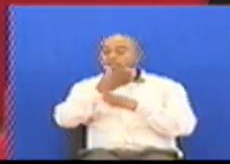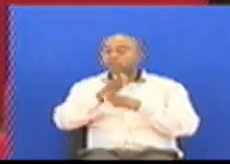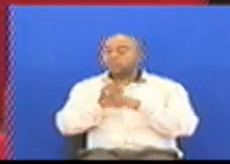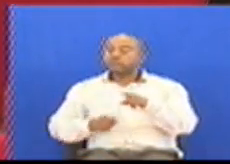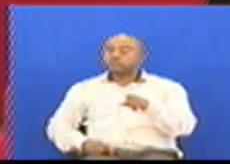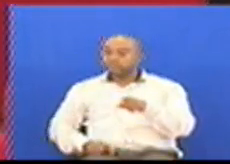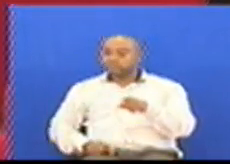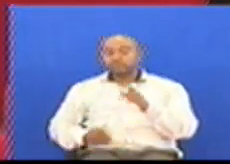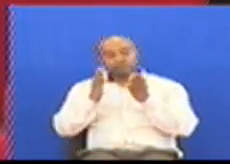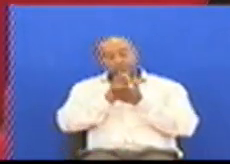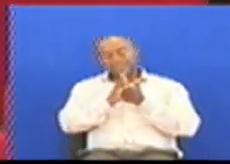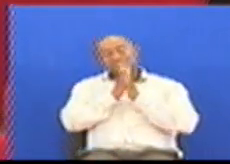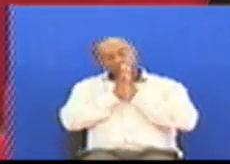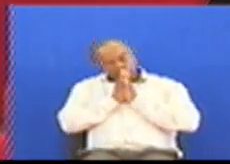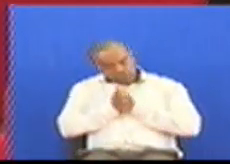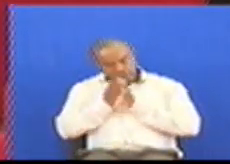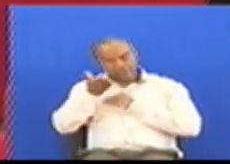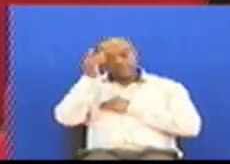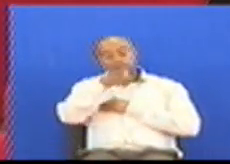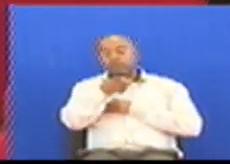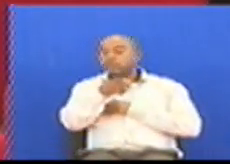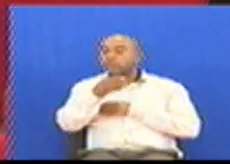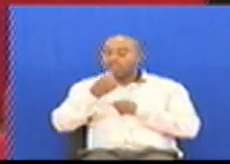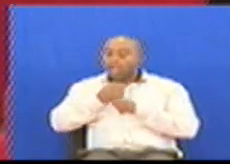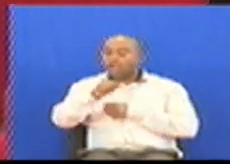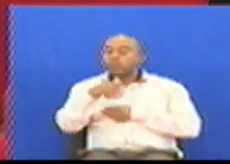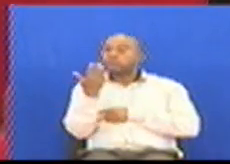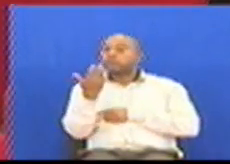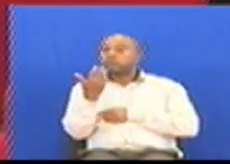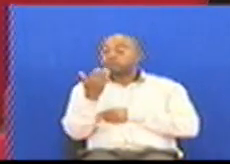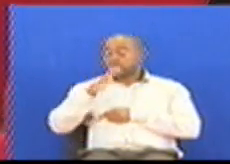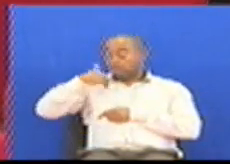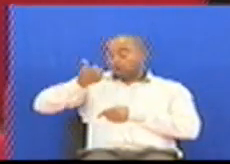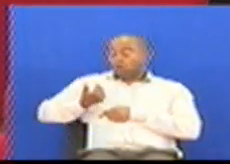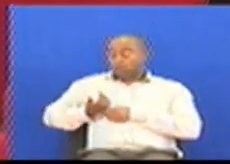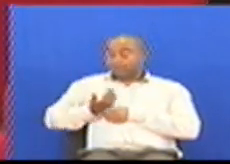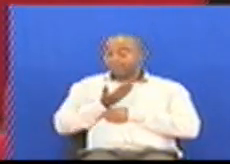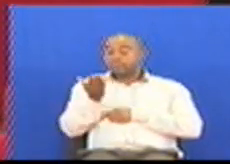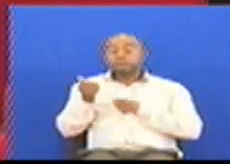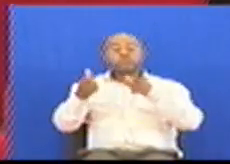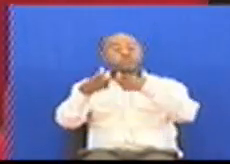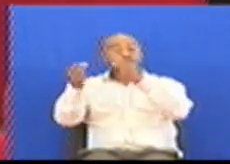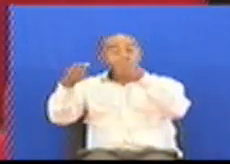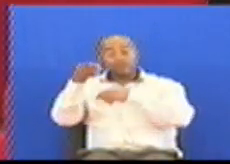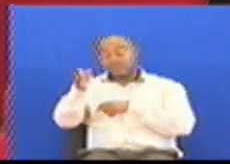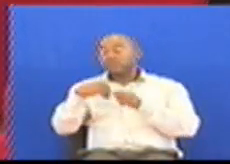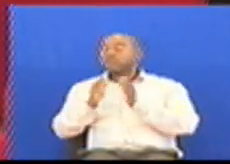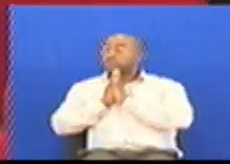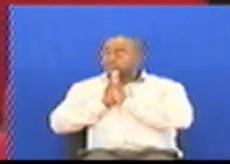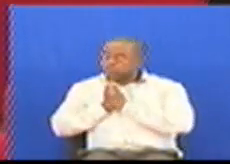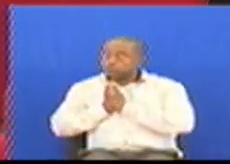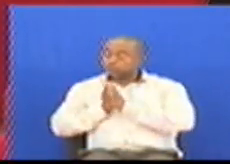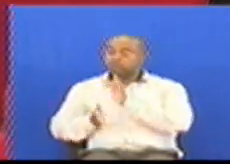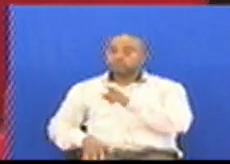vilivyokarabatiwa. Tunaishukuru sana serikali ya awamu ya tano. Wanawake wa mkoa wa Kigoma wanashukuru sana. Sasa hivi